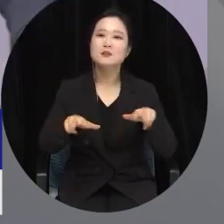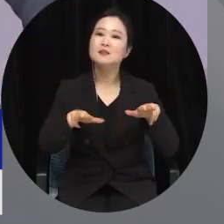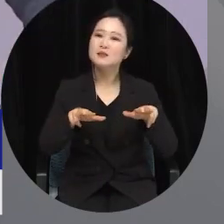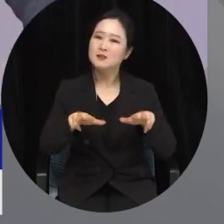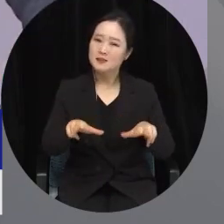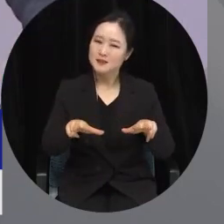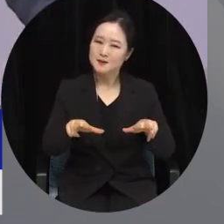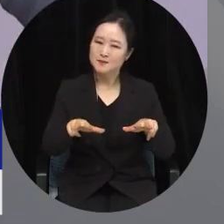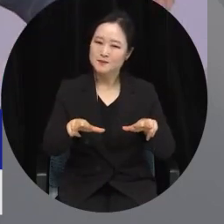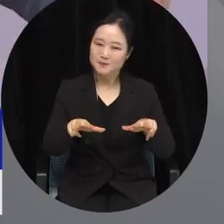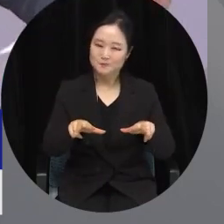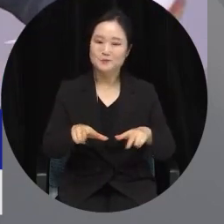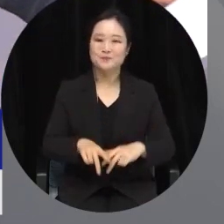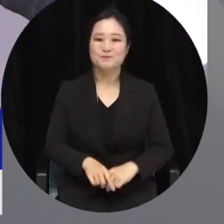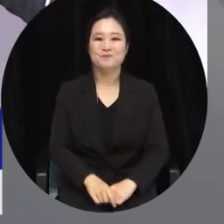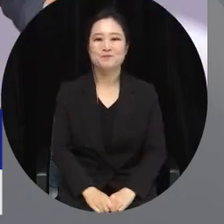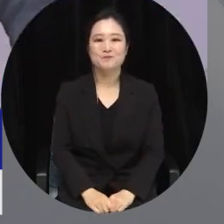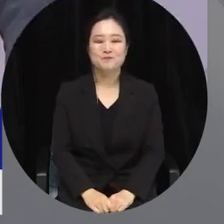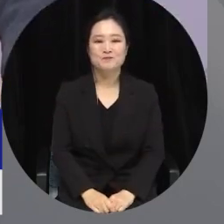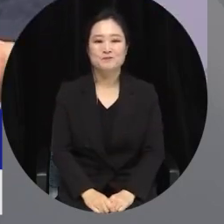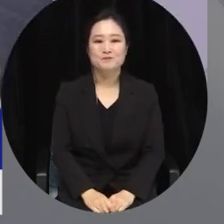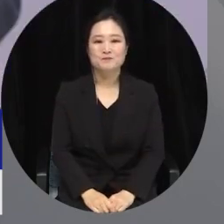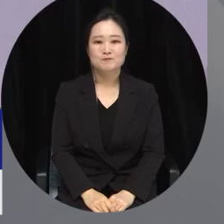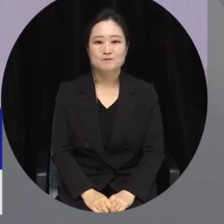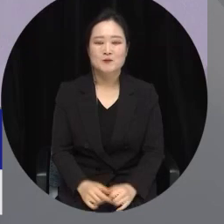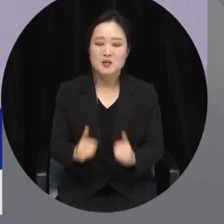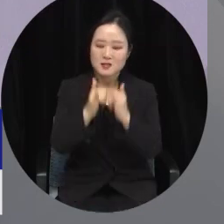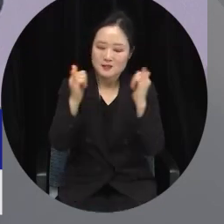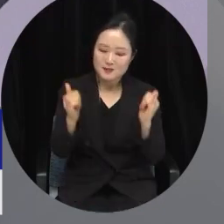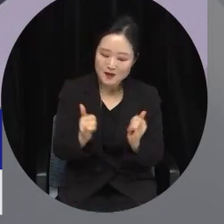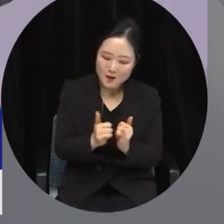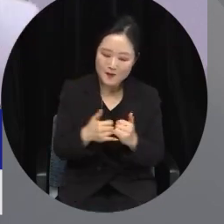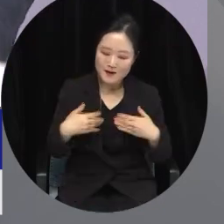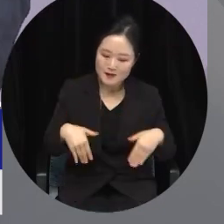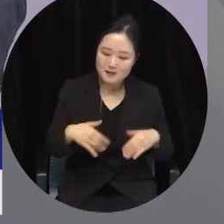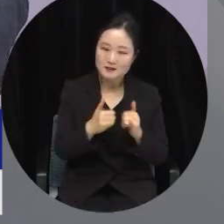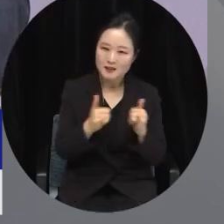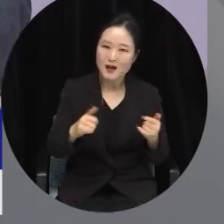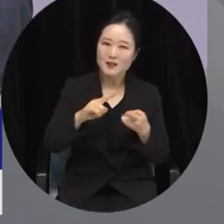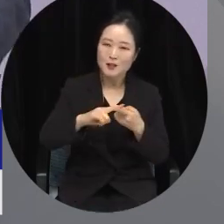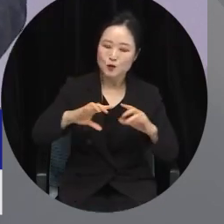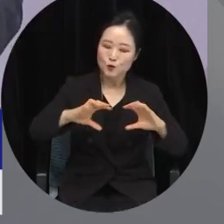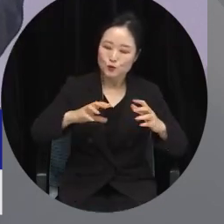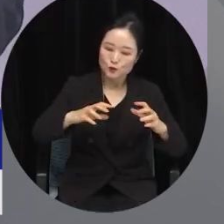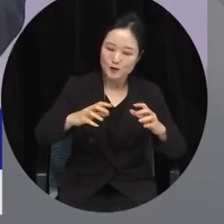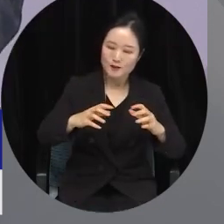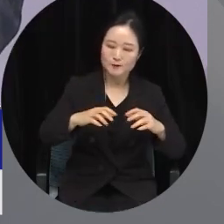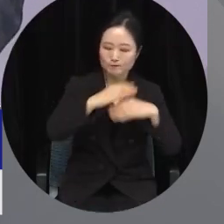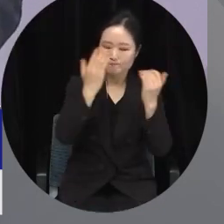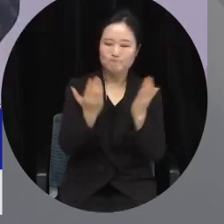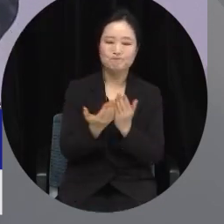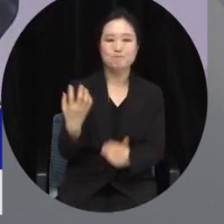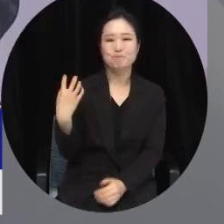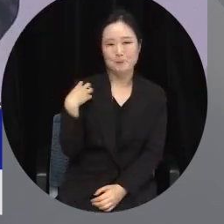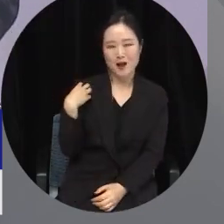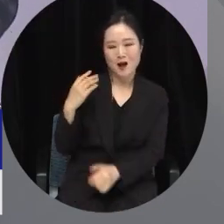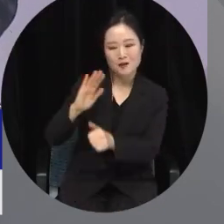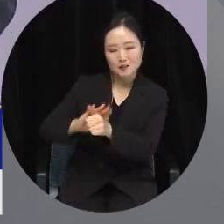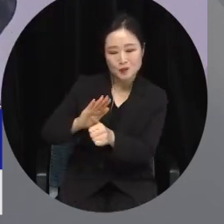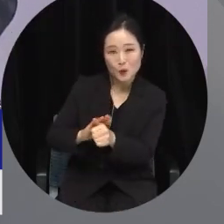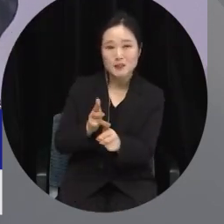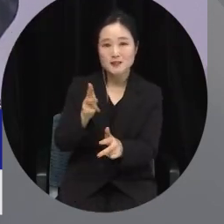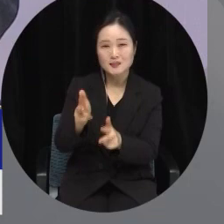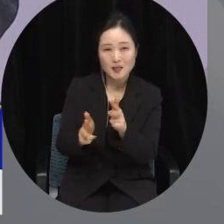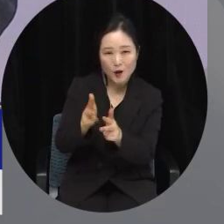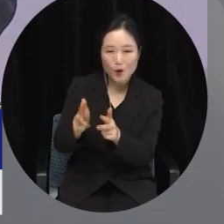마음 같아서는 정말 사회적 약자들에 대해서 국가가 책임지고 국가가 지원하는 그런 사업들